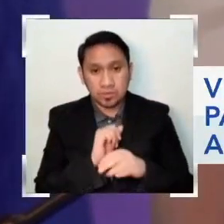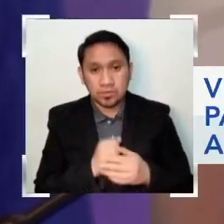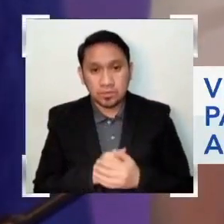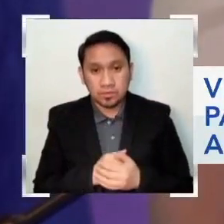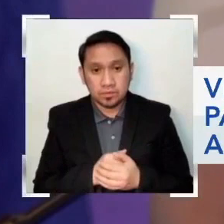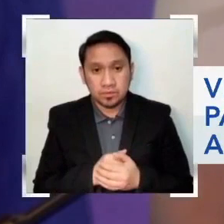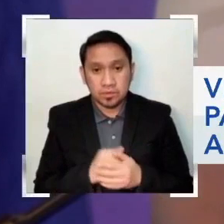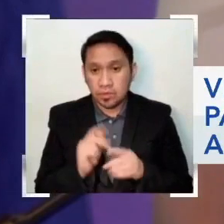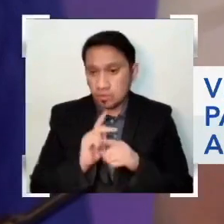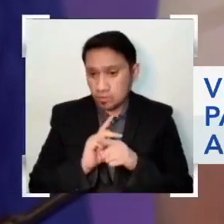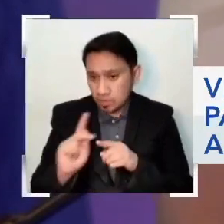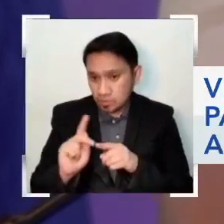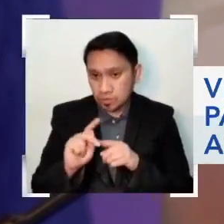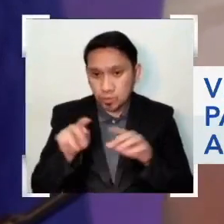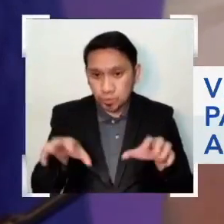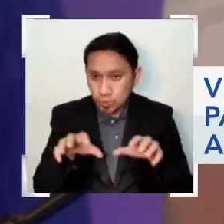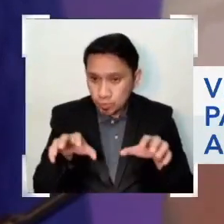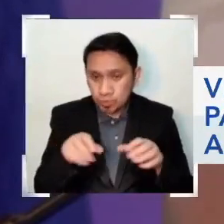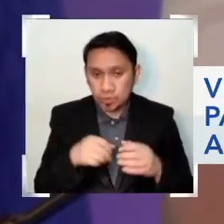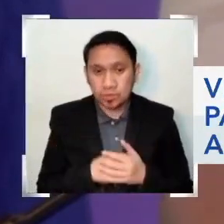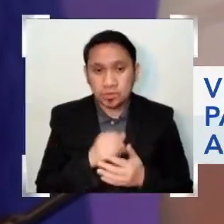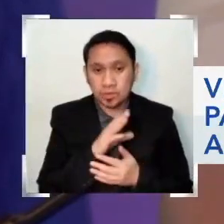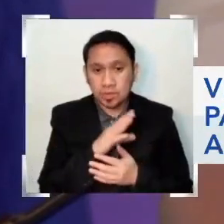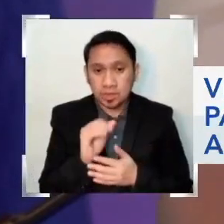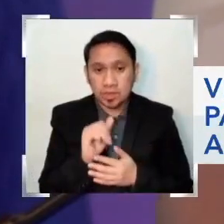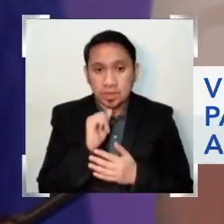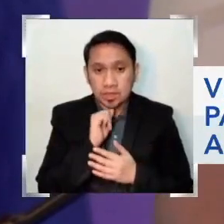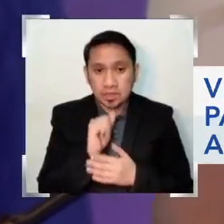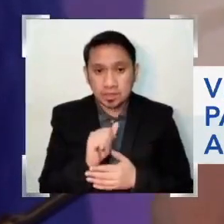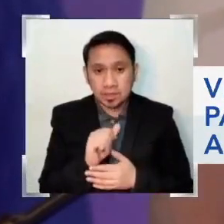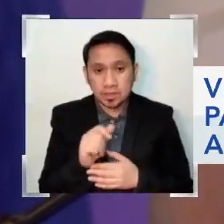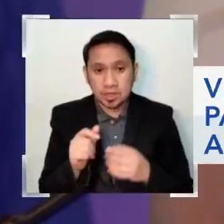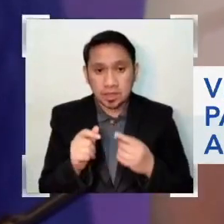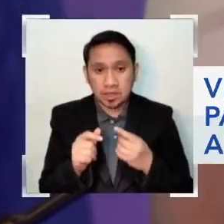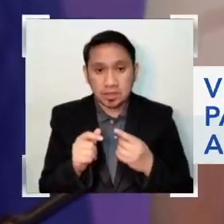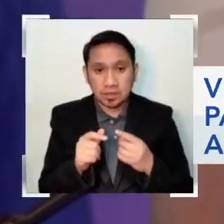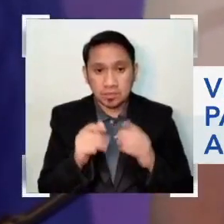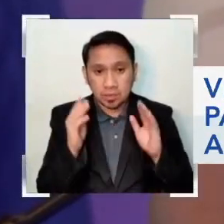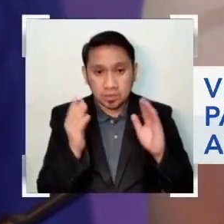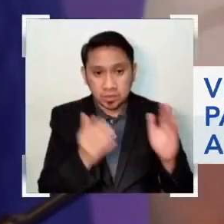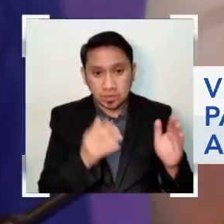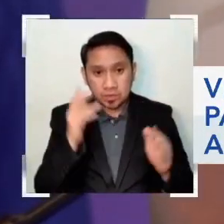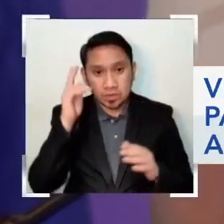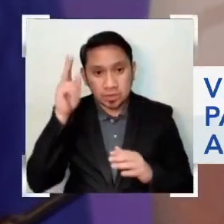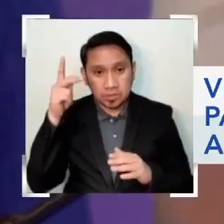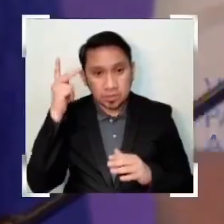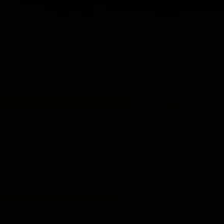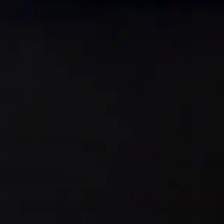At huwag po pumanig sa kahit sino mang politicians.